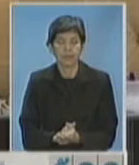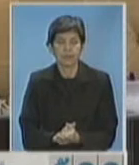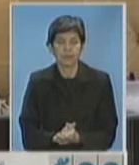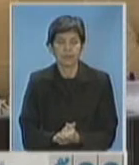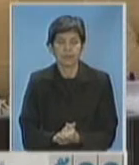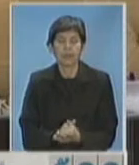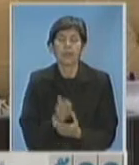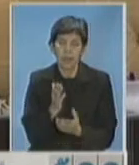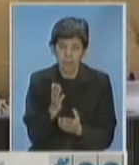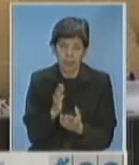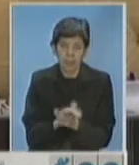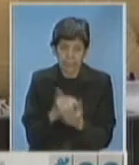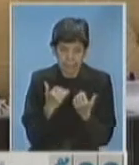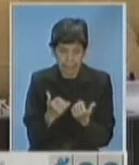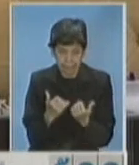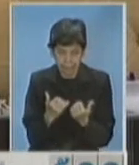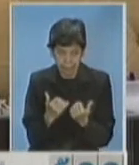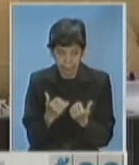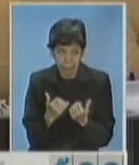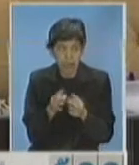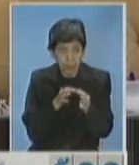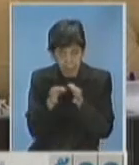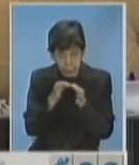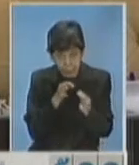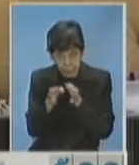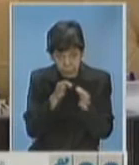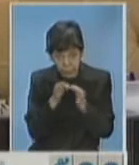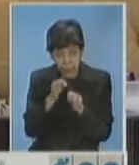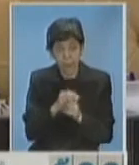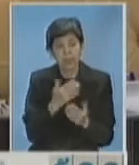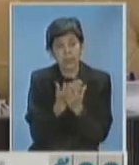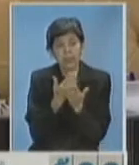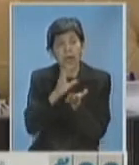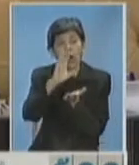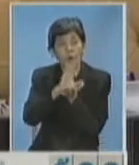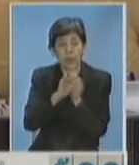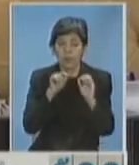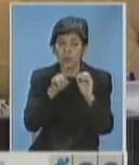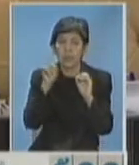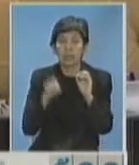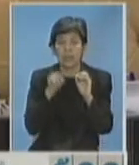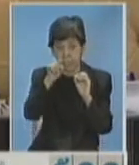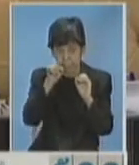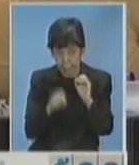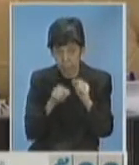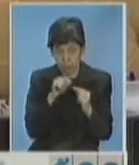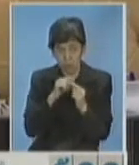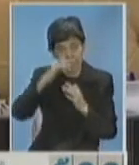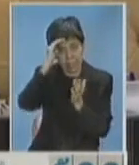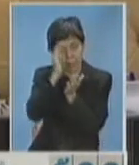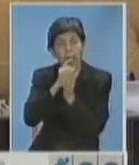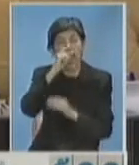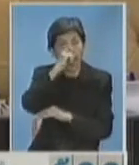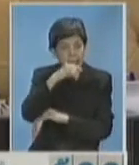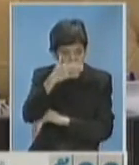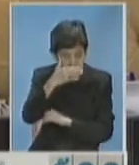านวัชระกำลังท่านชี้ประเด็นที่ท่านตัดลดงบประมาณ 0.1% ในส่วนของสำนักงานตำรวจแห่ง